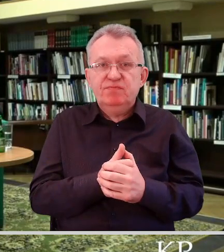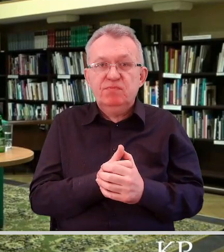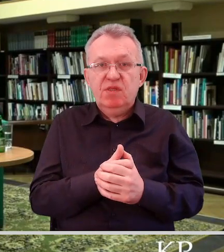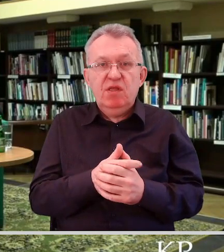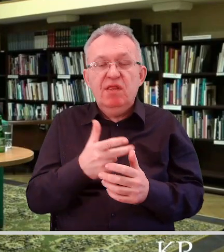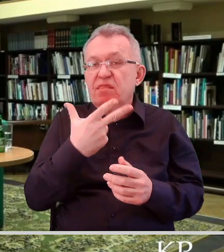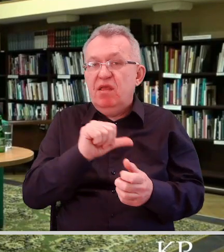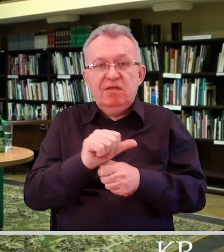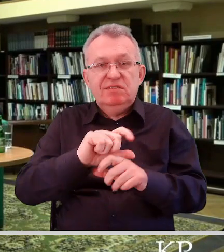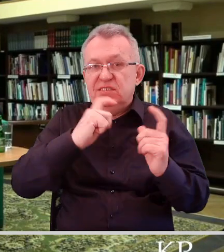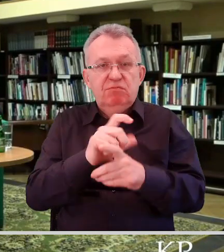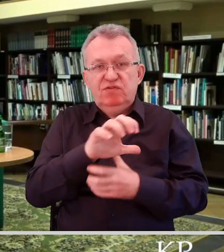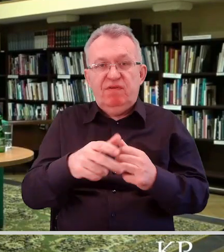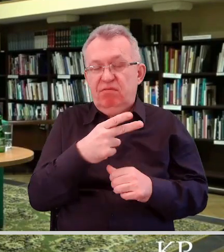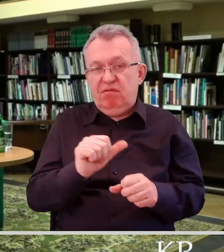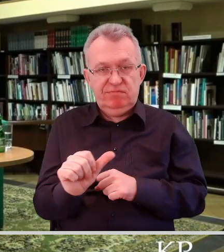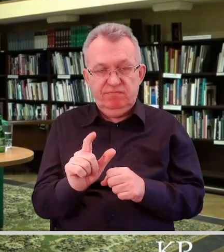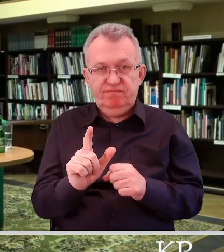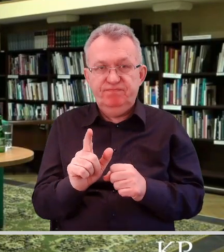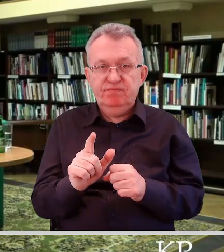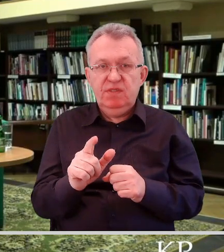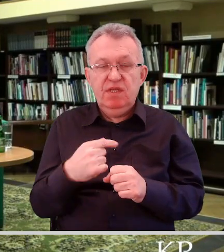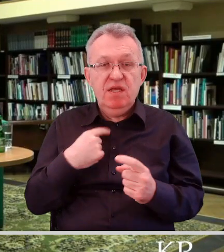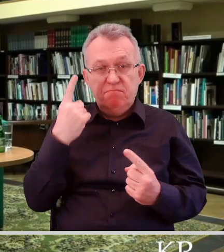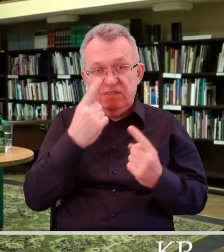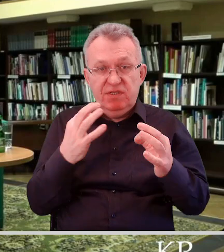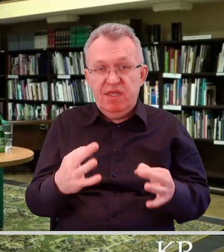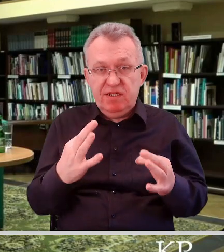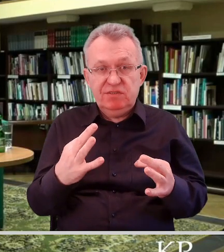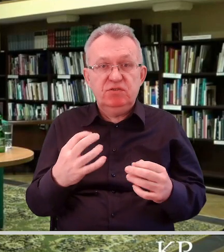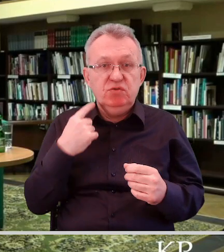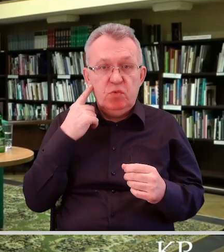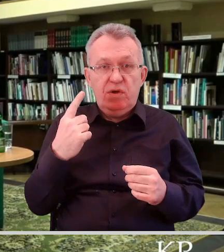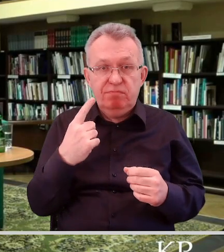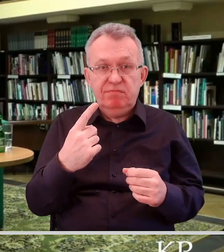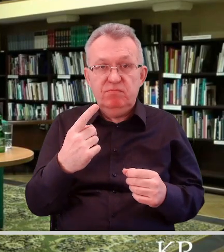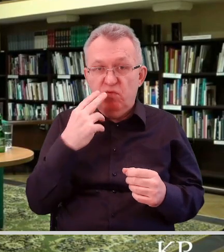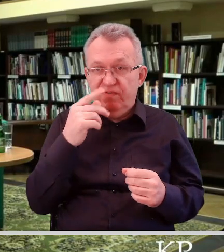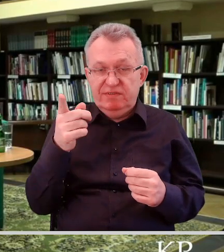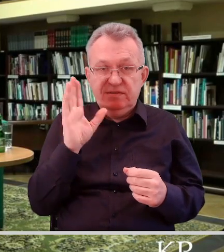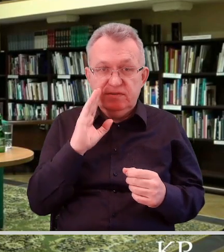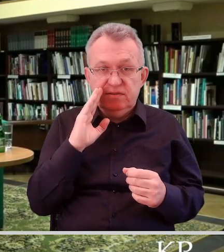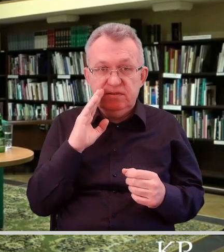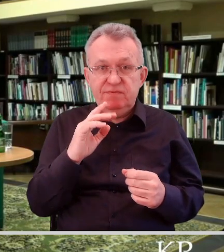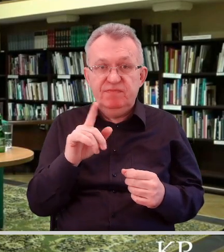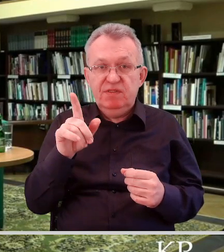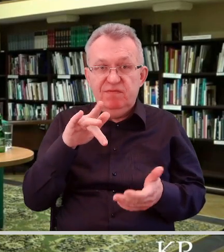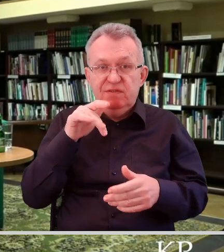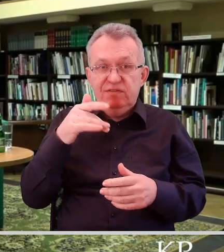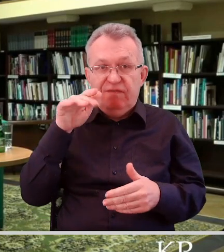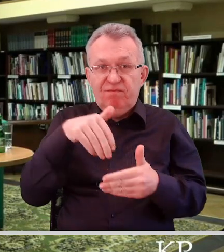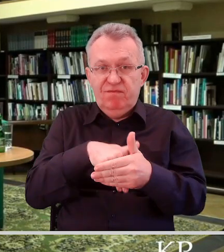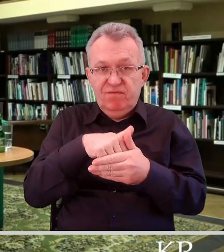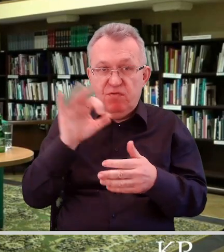cały świat, bo tak sobie teraz uświadamiam, że ja słucham ciebie, bo to jest ze środka